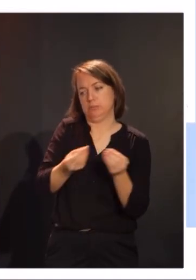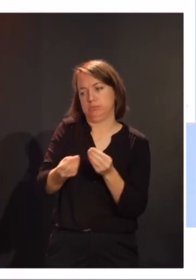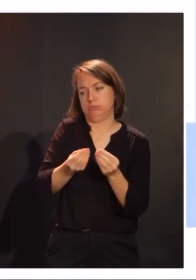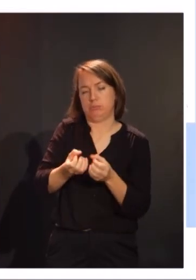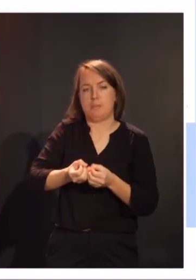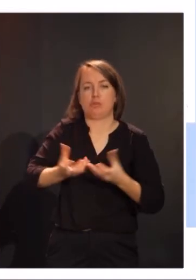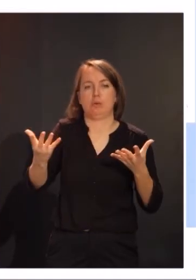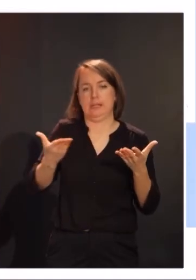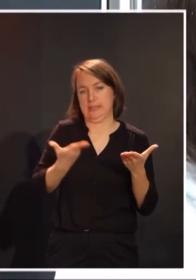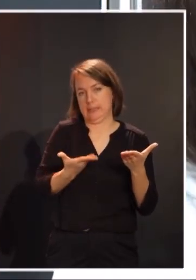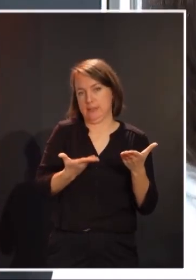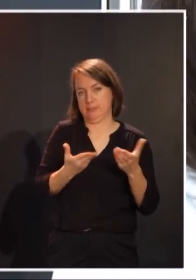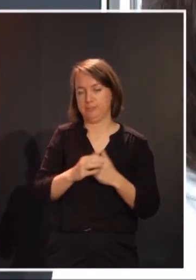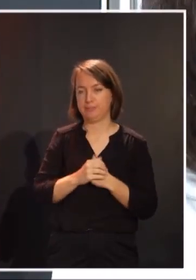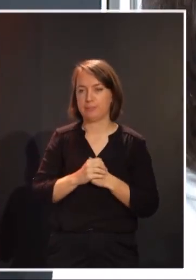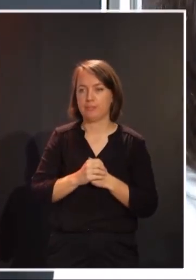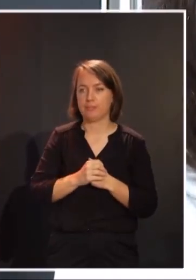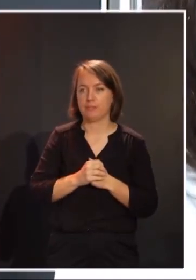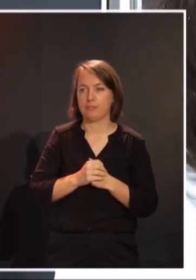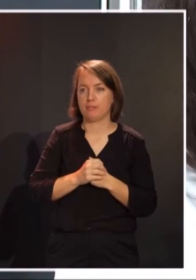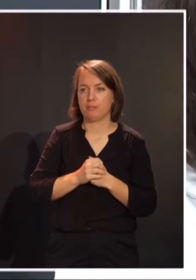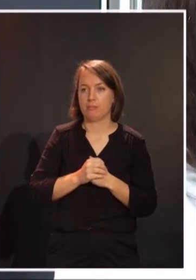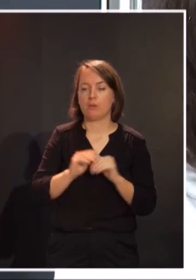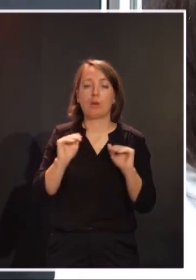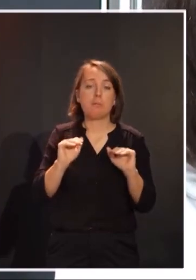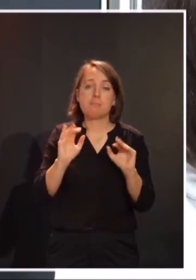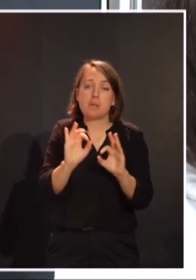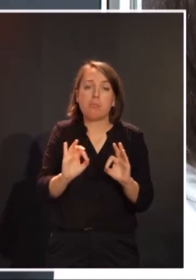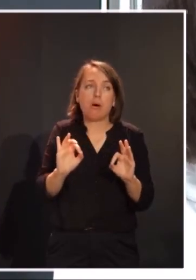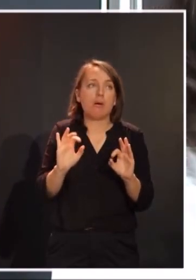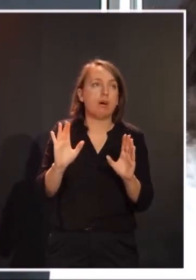si il n'y a pas de on n'est pas